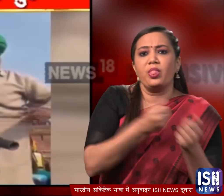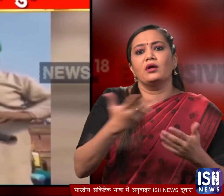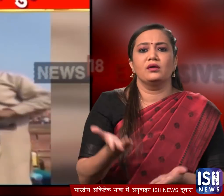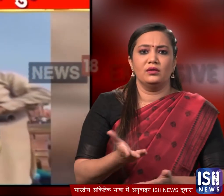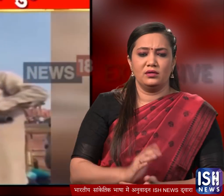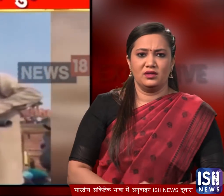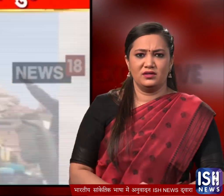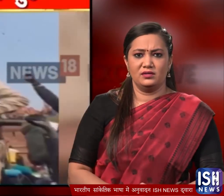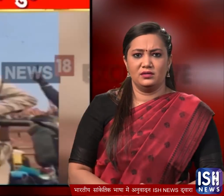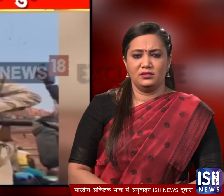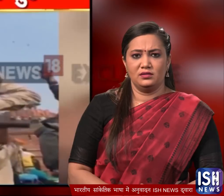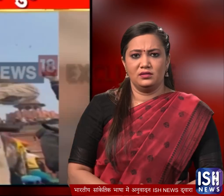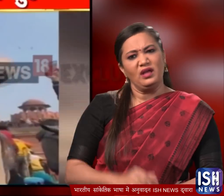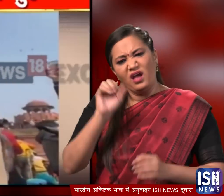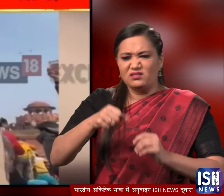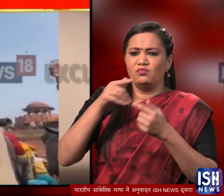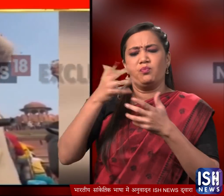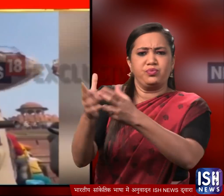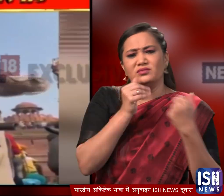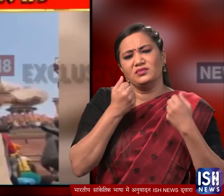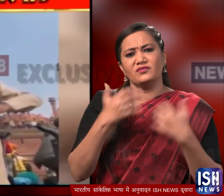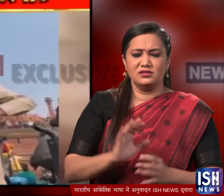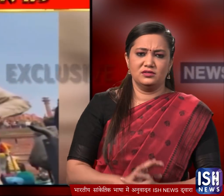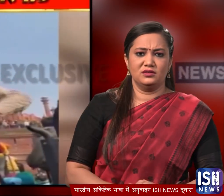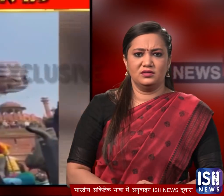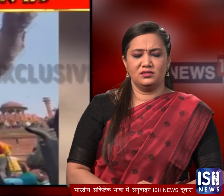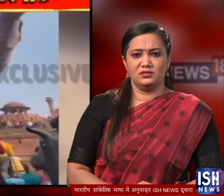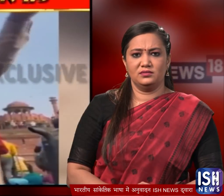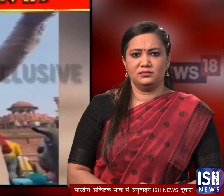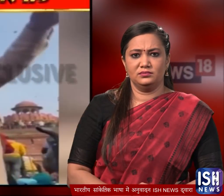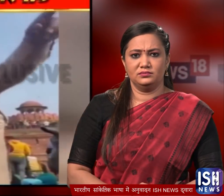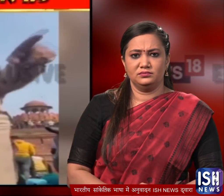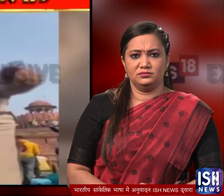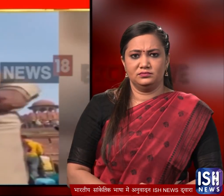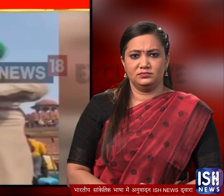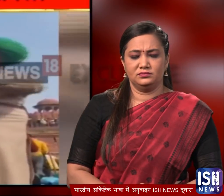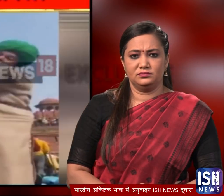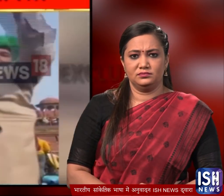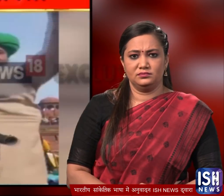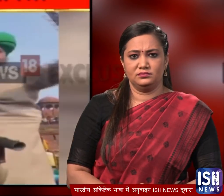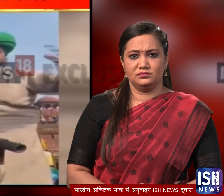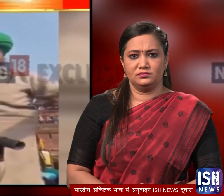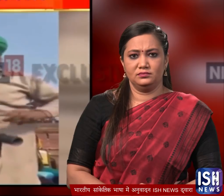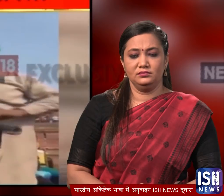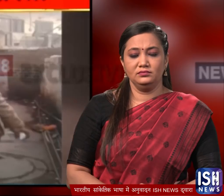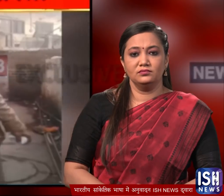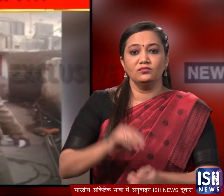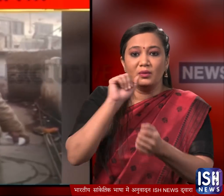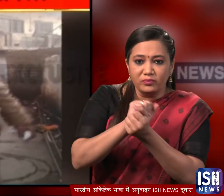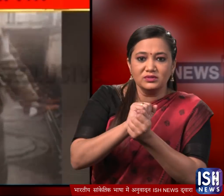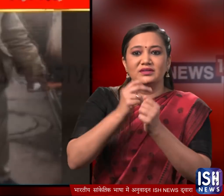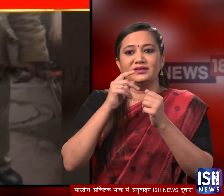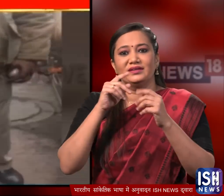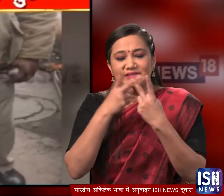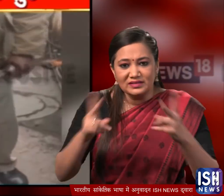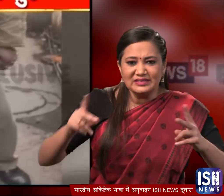वाले से ही छीनी गई होगी। कितों लेके आए तुम? ए आर्मी वाले हने मारते ही अच्छा और भज्जो टेकदा में उधर टारिया तो खो के रहनी पड़ेगी। ठीक है। पुलिस